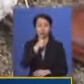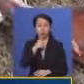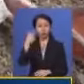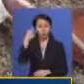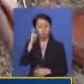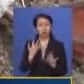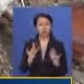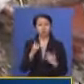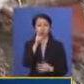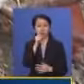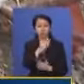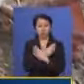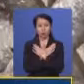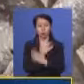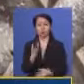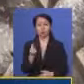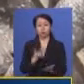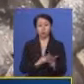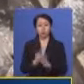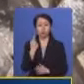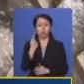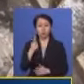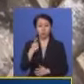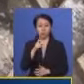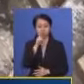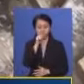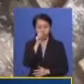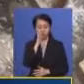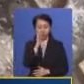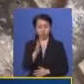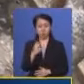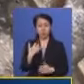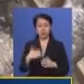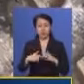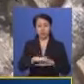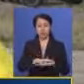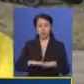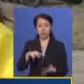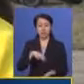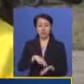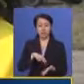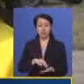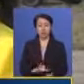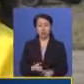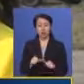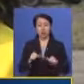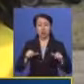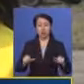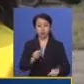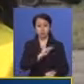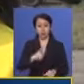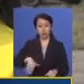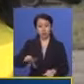установить, сколько же птицы погибло. Сумма компенсации за одну голову будет осуществляться из среднерыночной стоимости. Эта комиссия работает